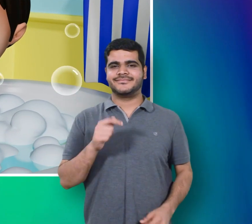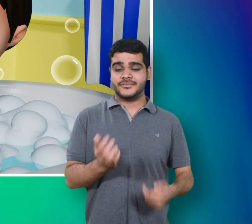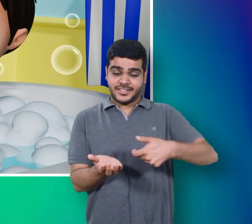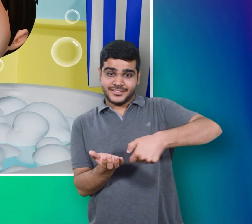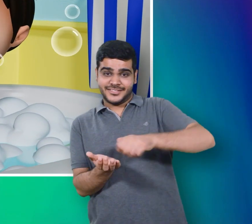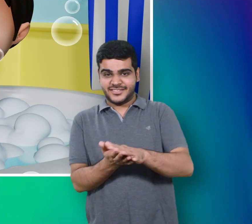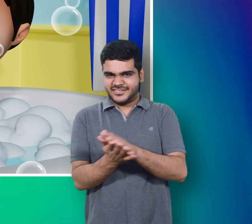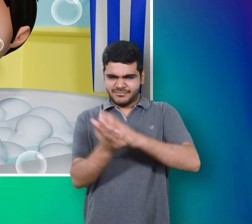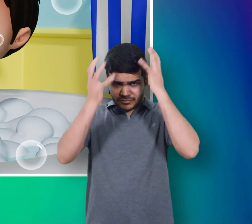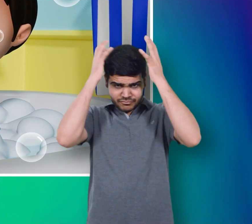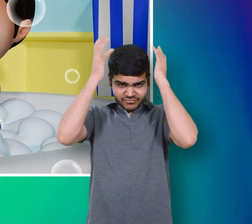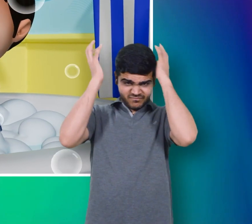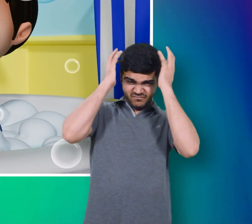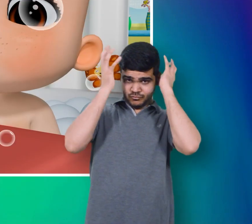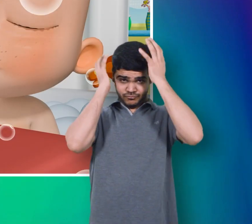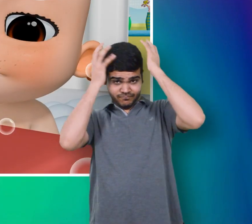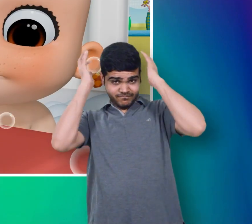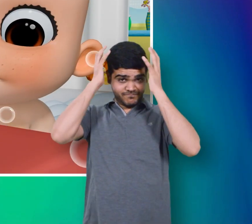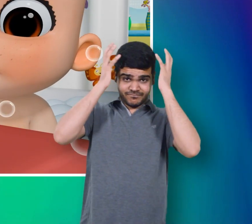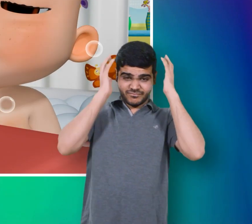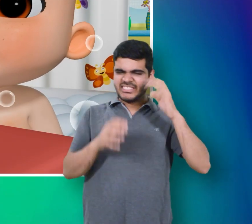शैम्पू से बालों को धोकर,